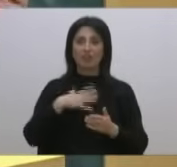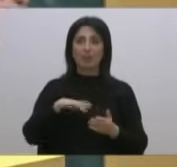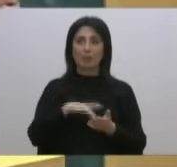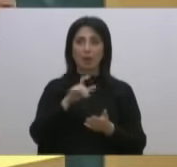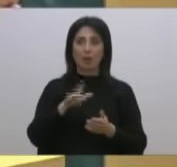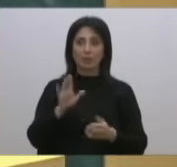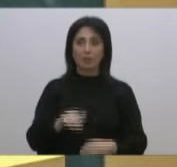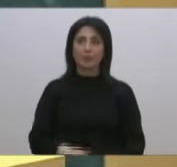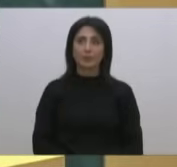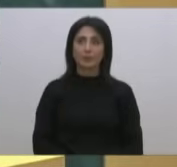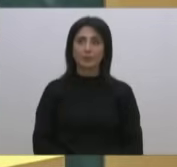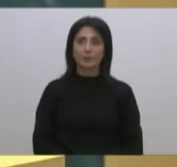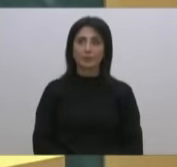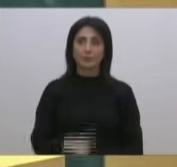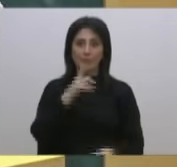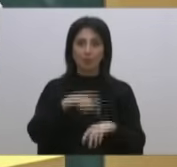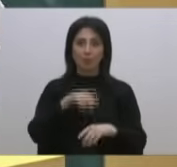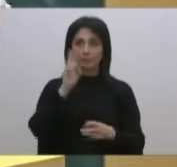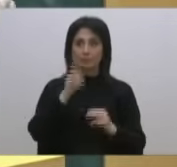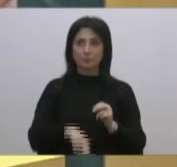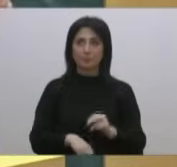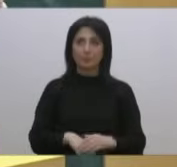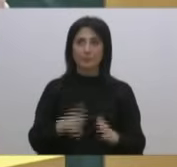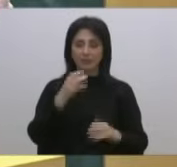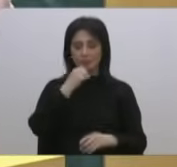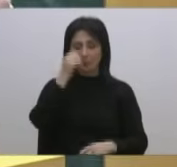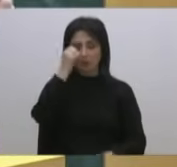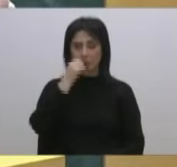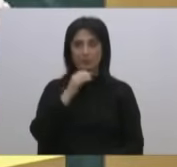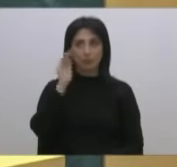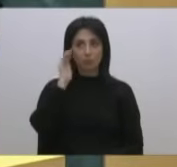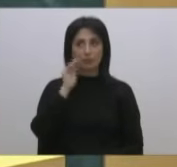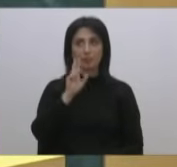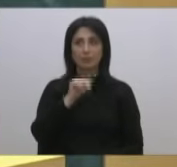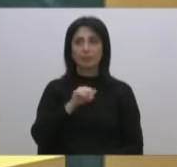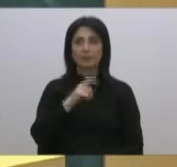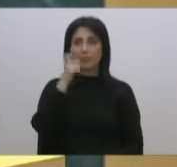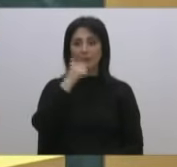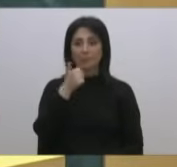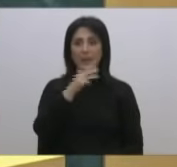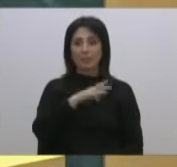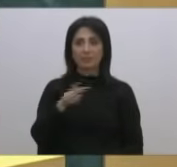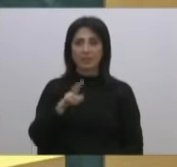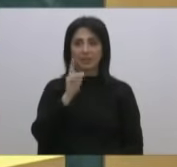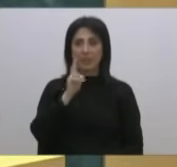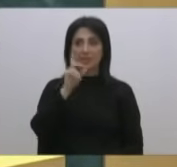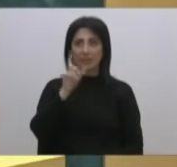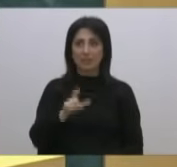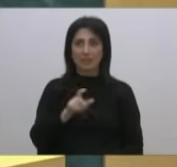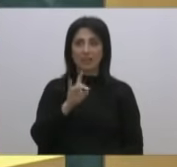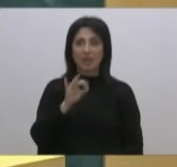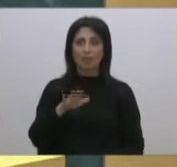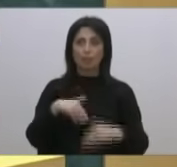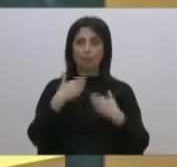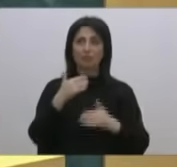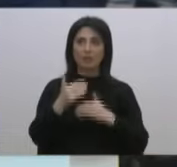ქვეყნის მოქალაქეები. Droța momentura, Didi Madluba, Mosmenisatis, da, baton premieris, candidat, baton